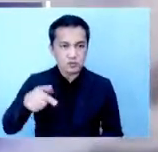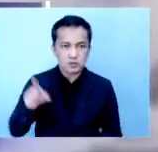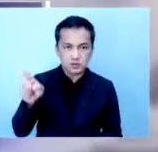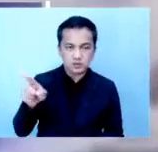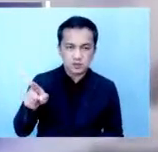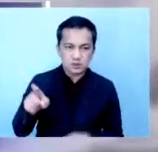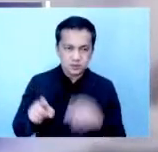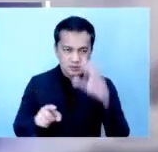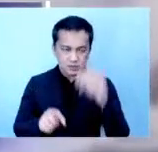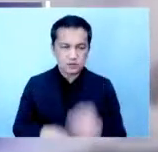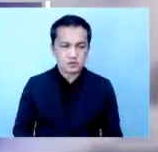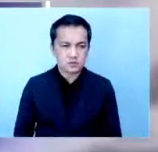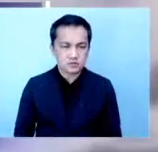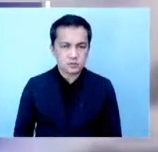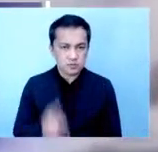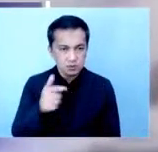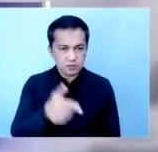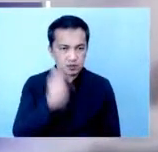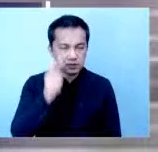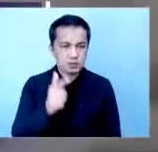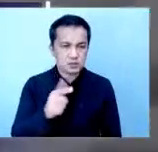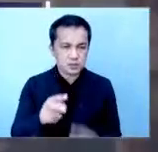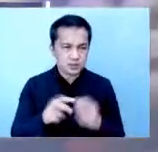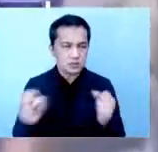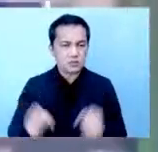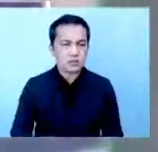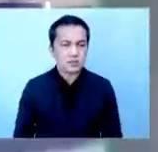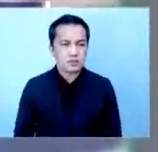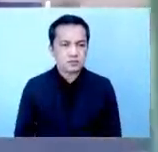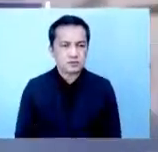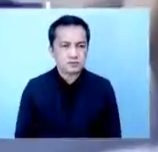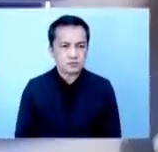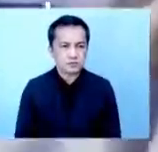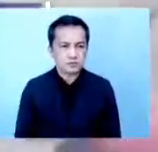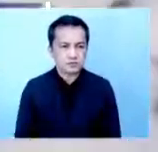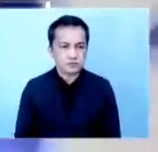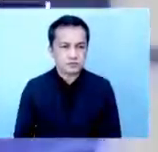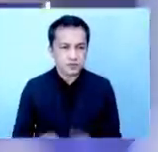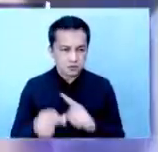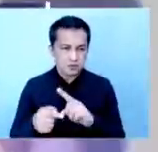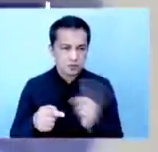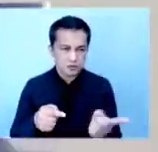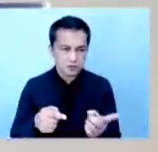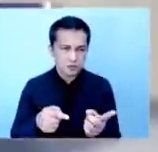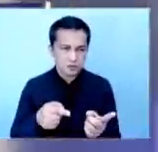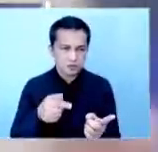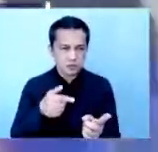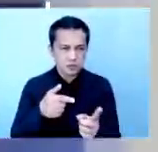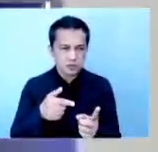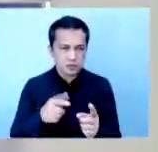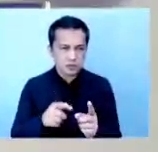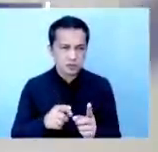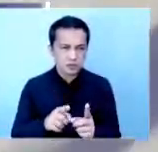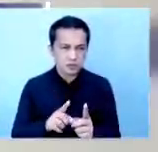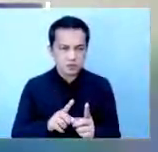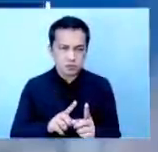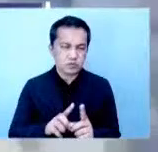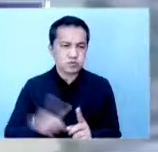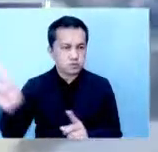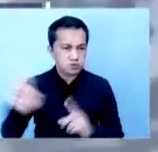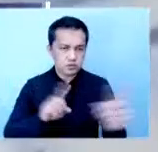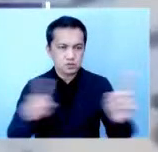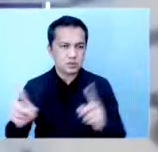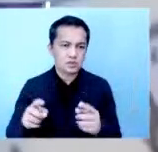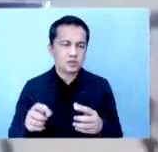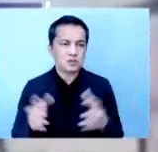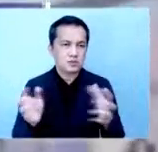isang lalaki at pinagbabaril ang kanyang kaaway. Bumulagta ang biktima habang nagpulasan ang ibang